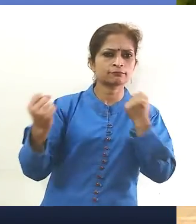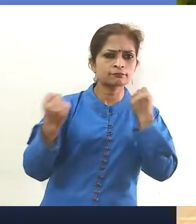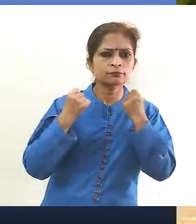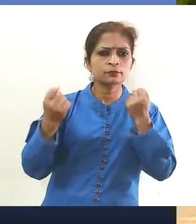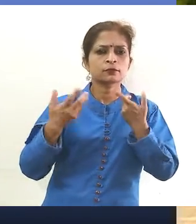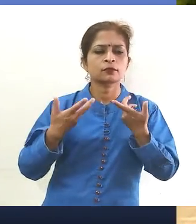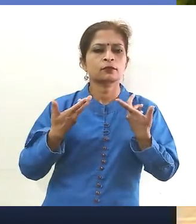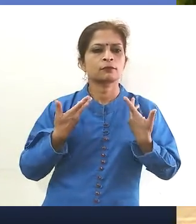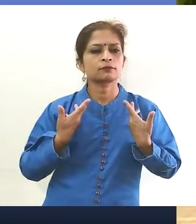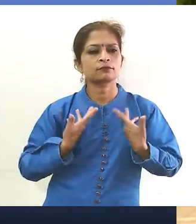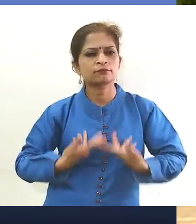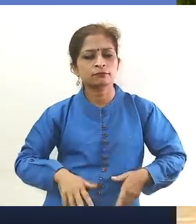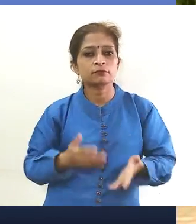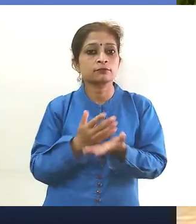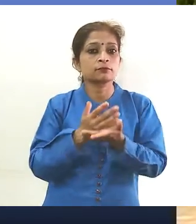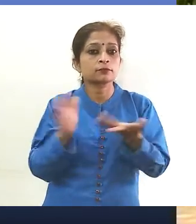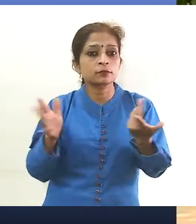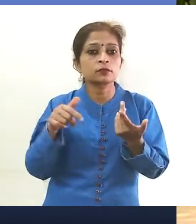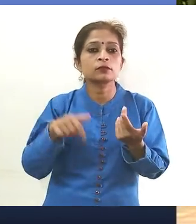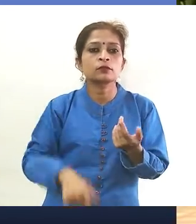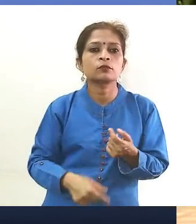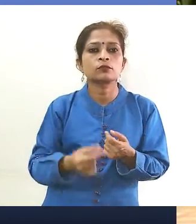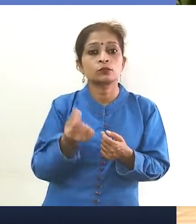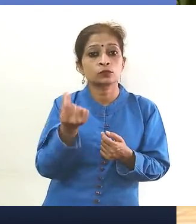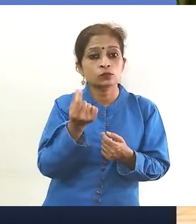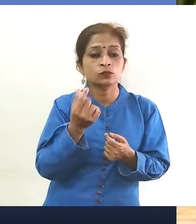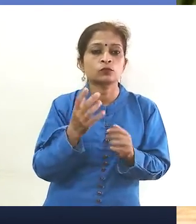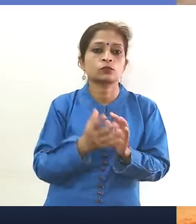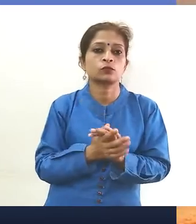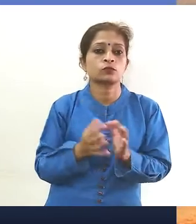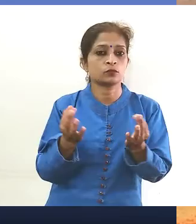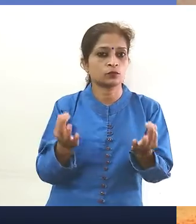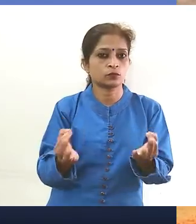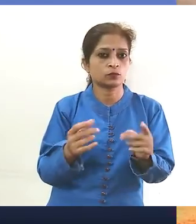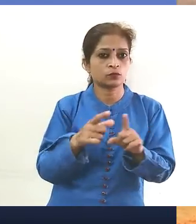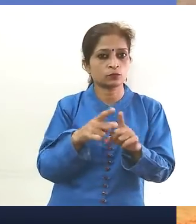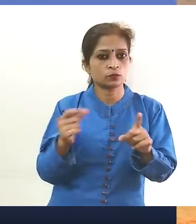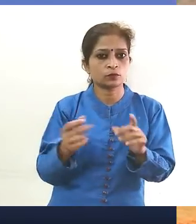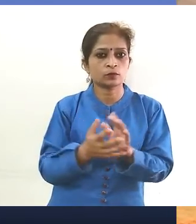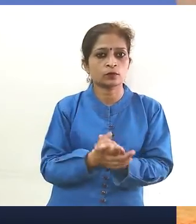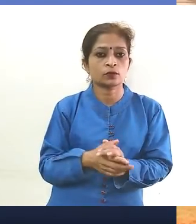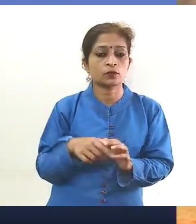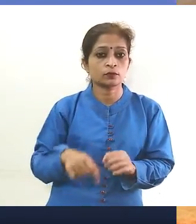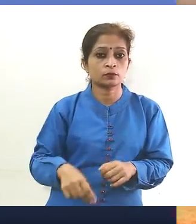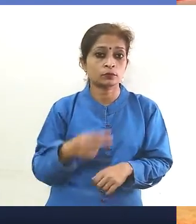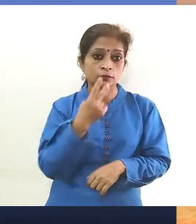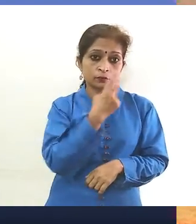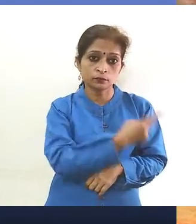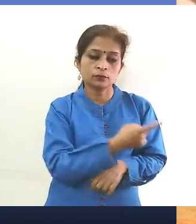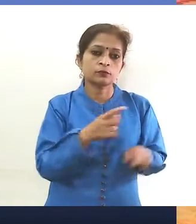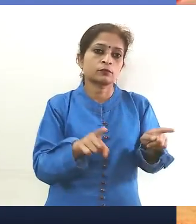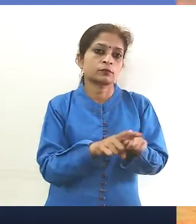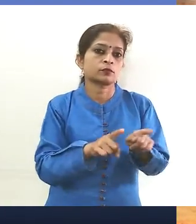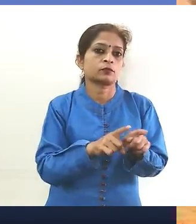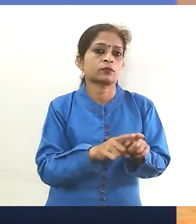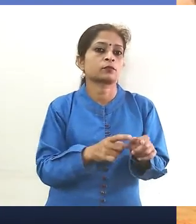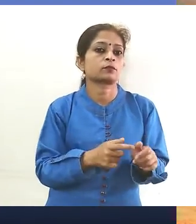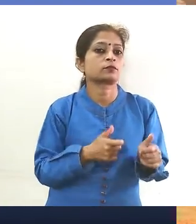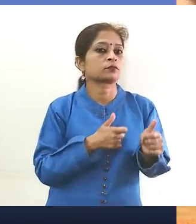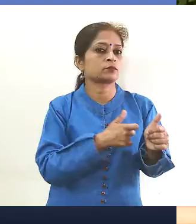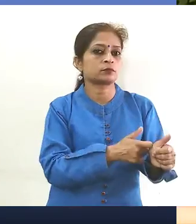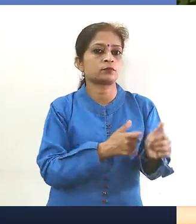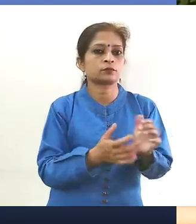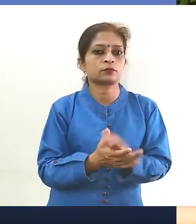बॉडी को रिलैक्स करने के लिए सूक्ष्म व्यायाम कर ले 2 3 मिनट। उंगलियों का, अंगूठों को, पंजे को आगे पीछे दबाया, ऐसे गोल गोल घुमाया, थोड़े